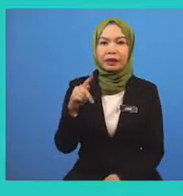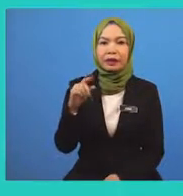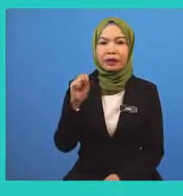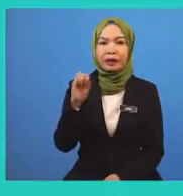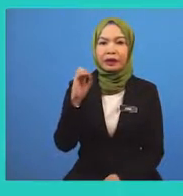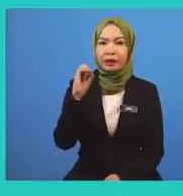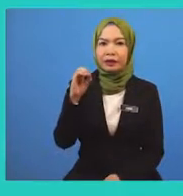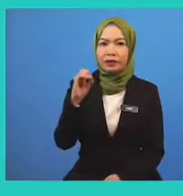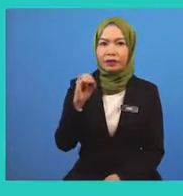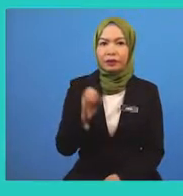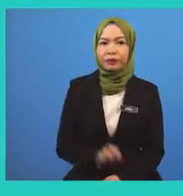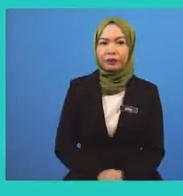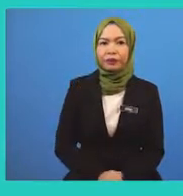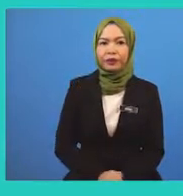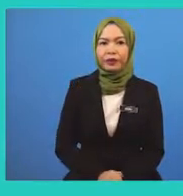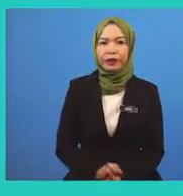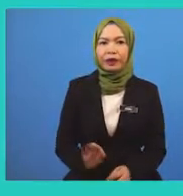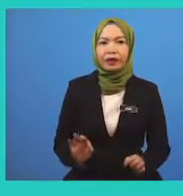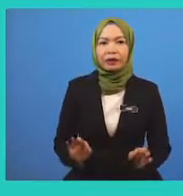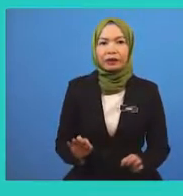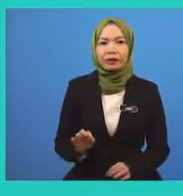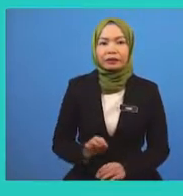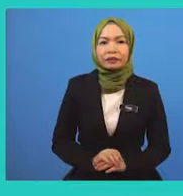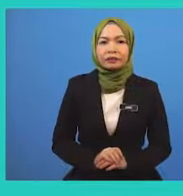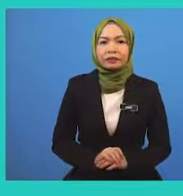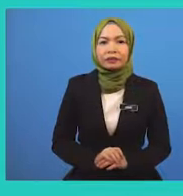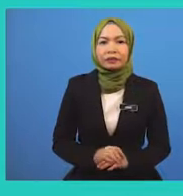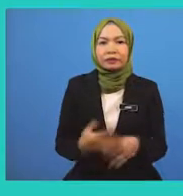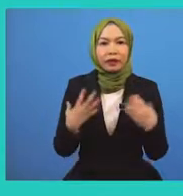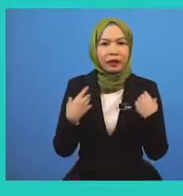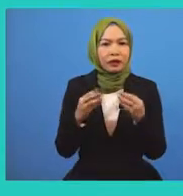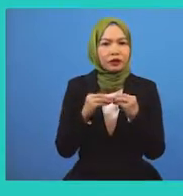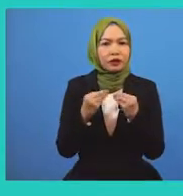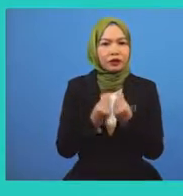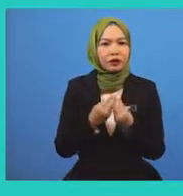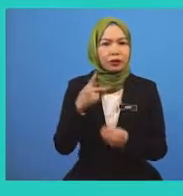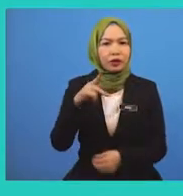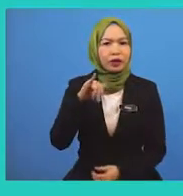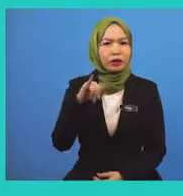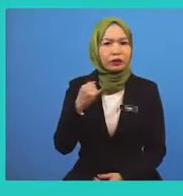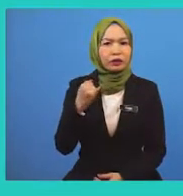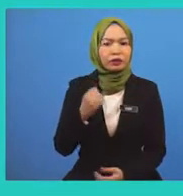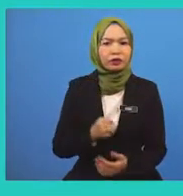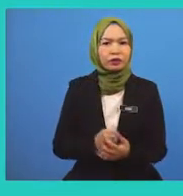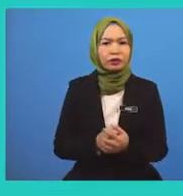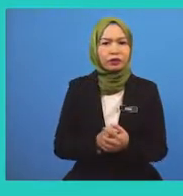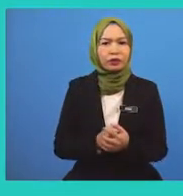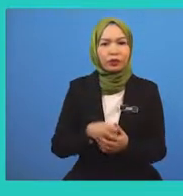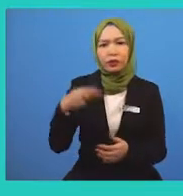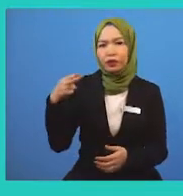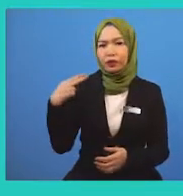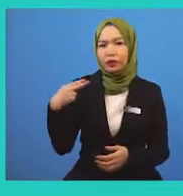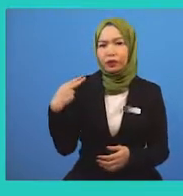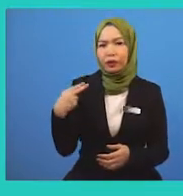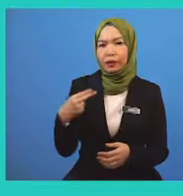462 kilojoule per mol haba dibebaskan apabila 1 mol logam magnesium